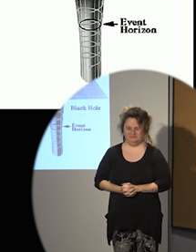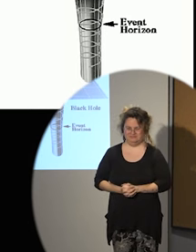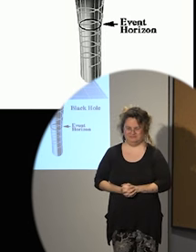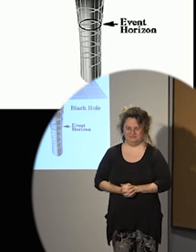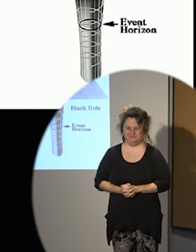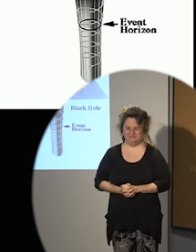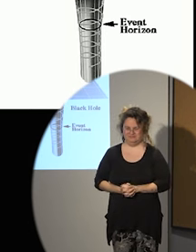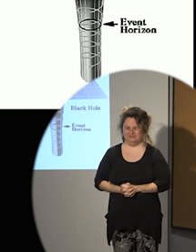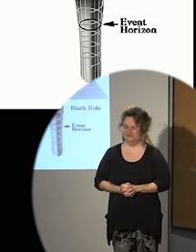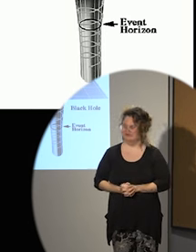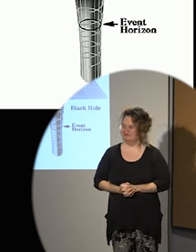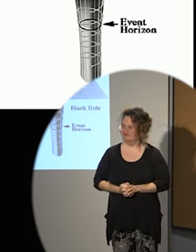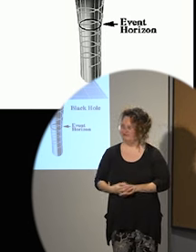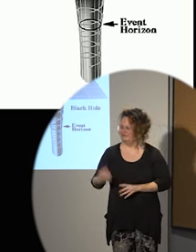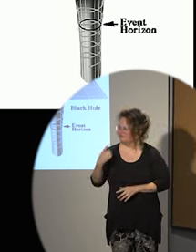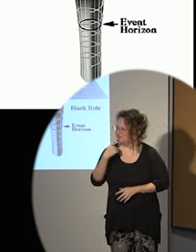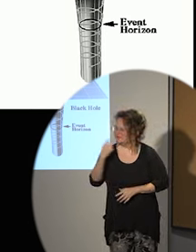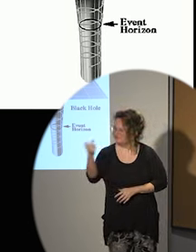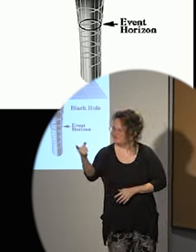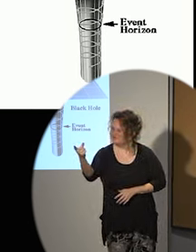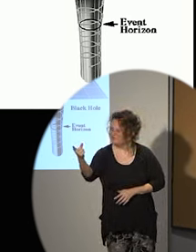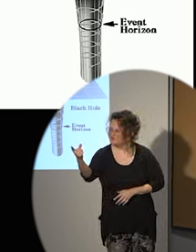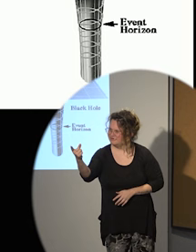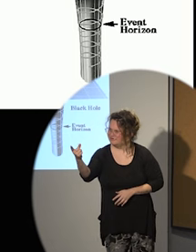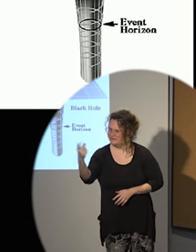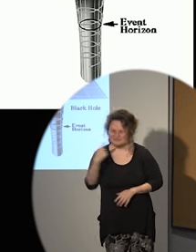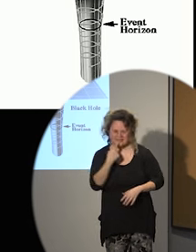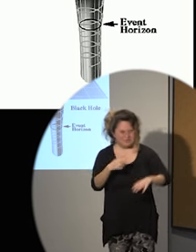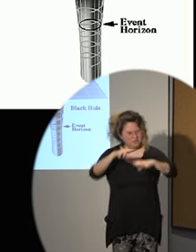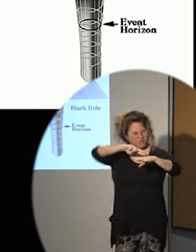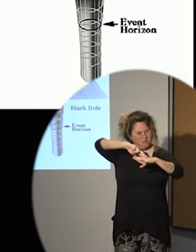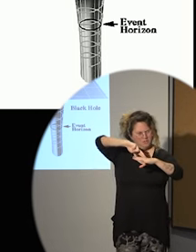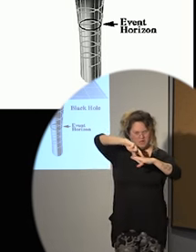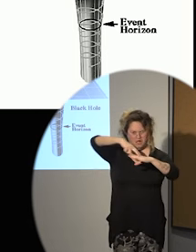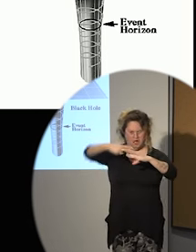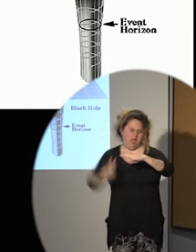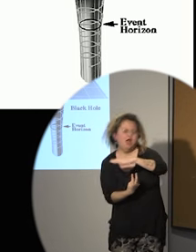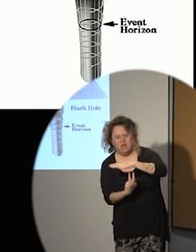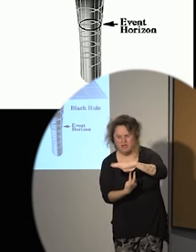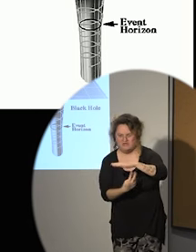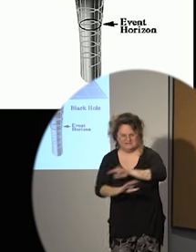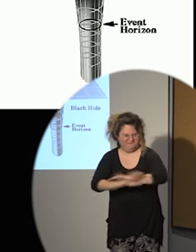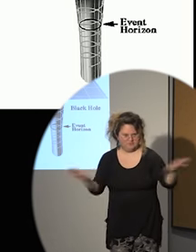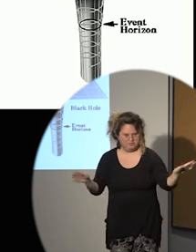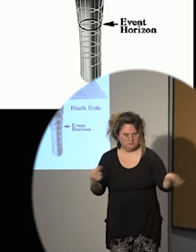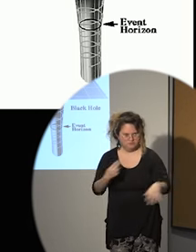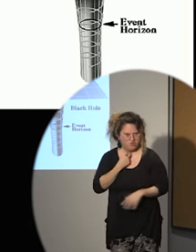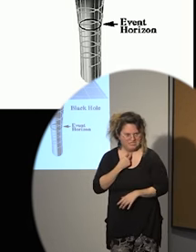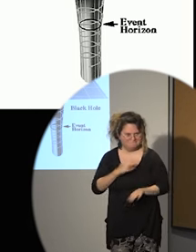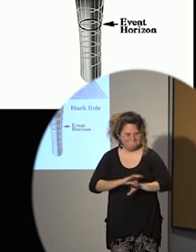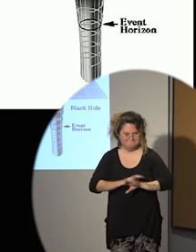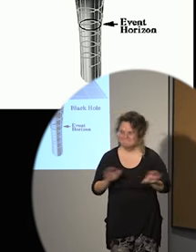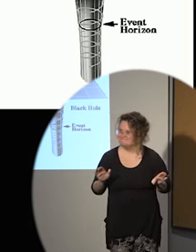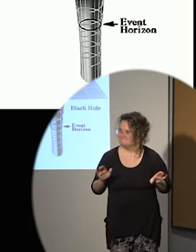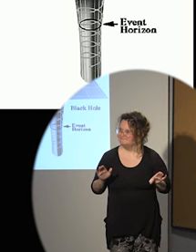Par contre, je crois qu'avec l'inversion de l'espace, on est condamné au niveau de l'espace. On est obligé d'aller vers le centre du trou noir. Comme là, aujourd'hui,